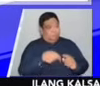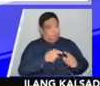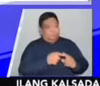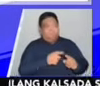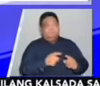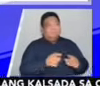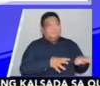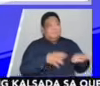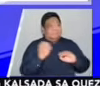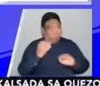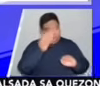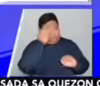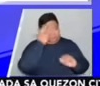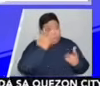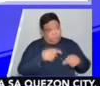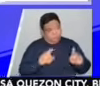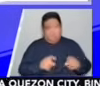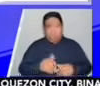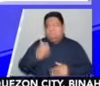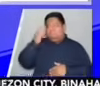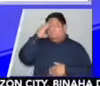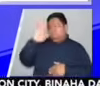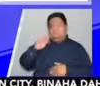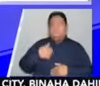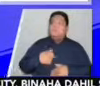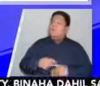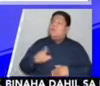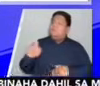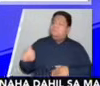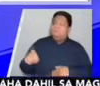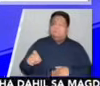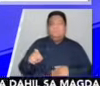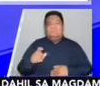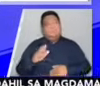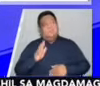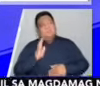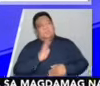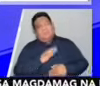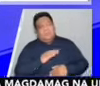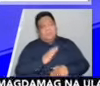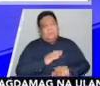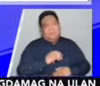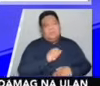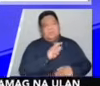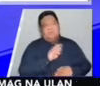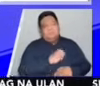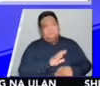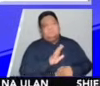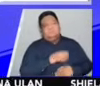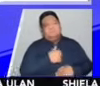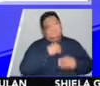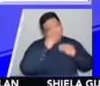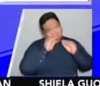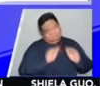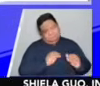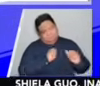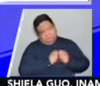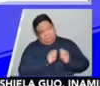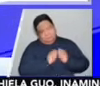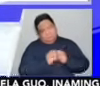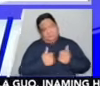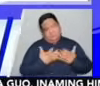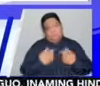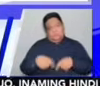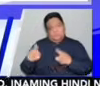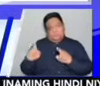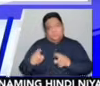Ang sabi niya sa akin sabi niya ate ah Nalulungkot ako samahan mo ako May pupuntahan ako handa handa ka na kahit